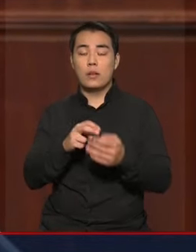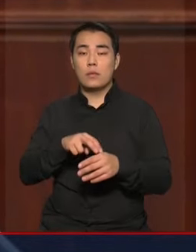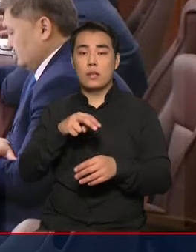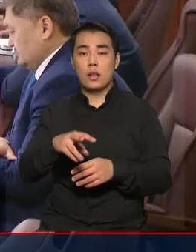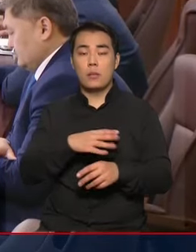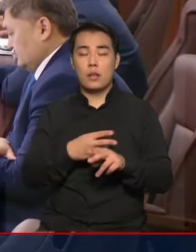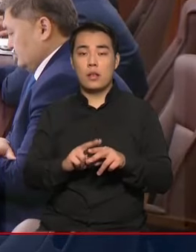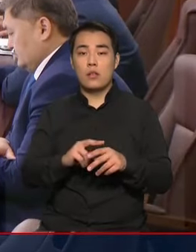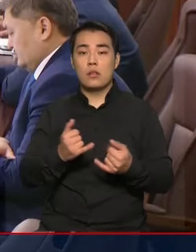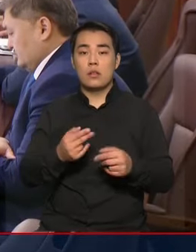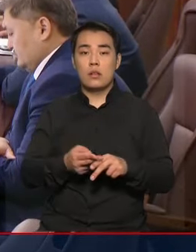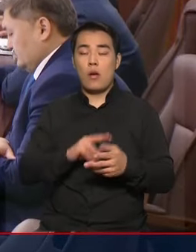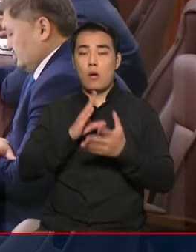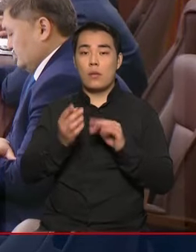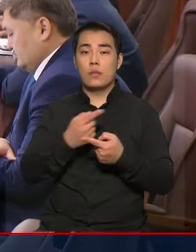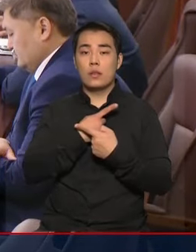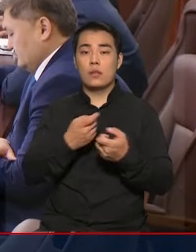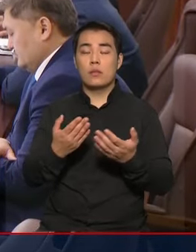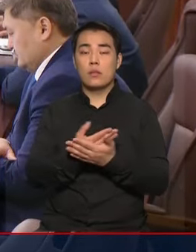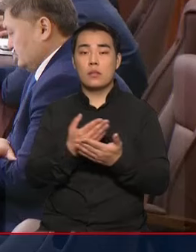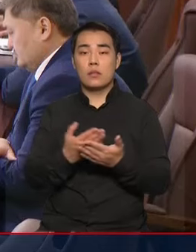барды. Бұл құлақтандыру жүйесі дер кезінде іске